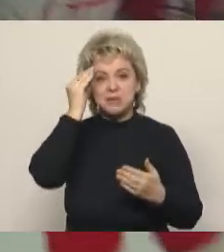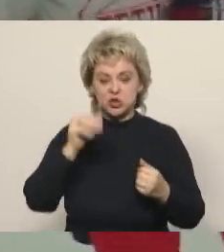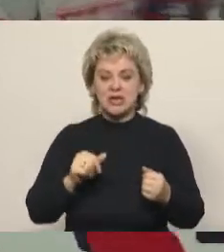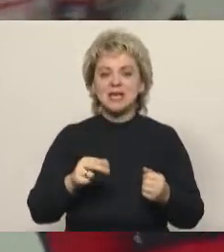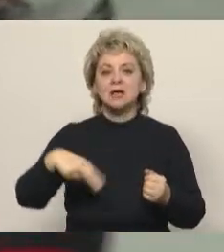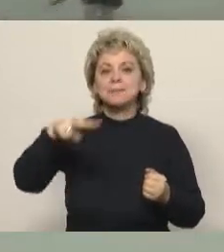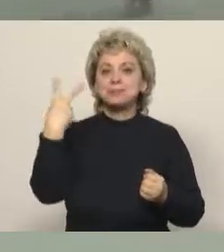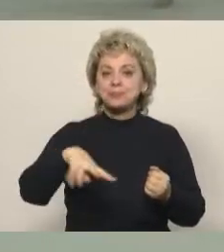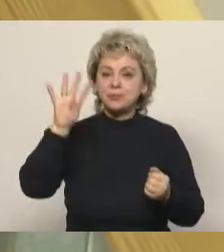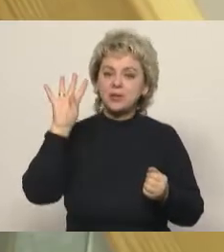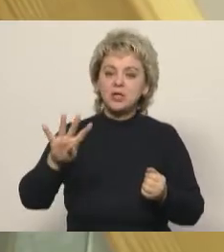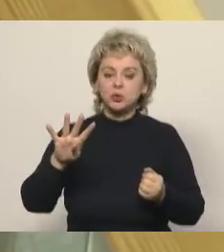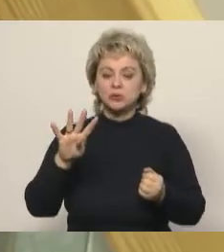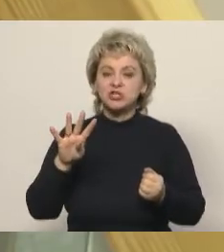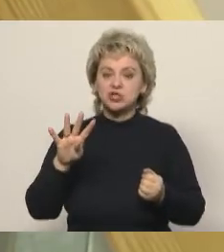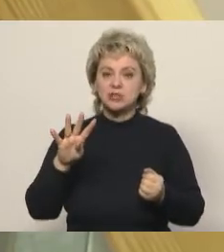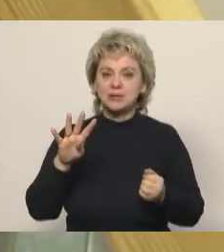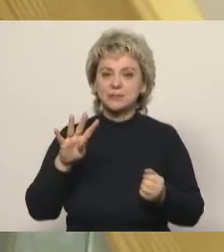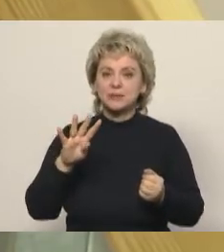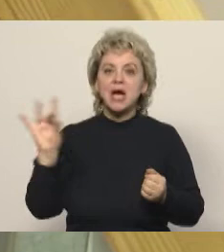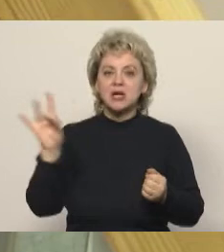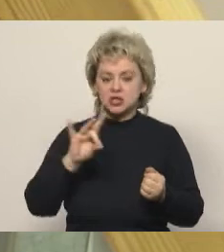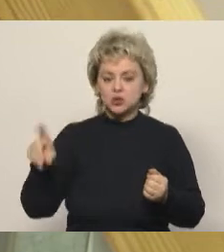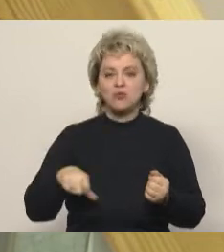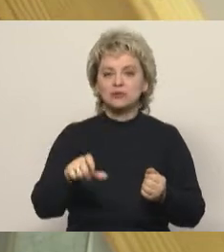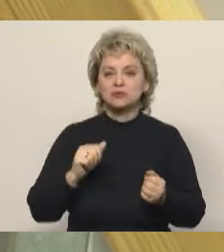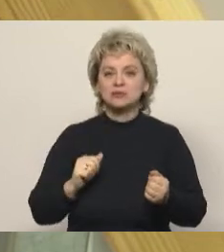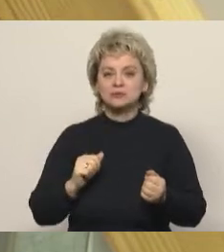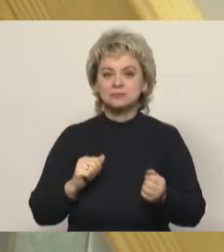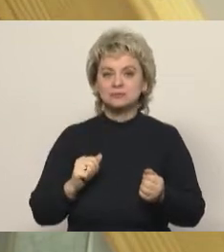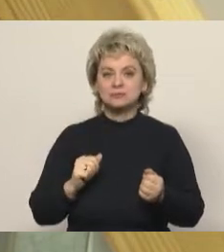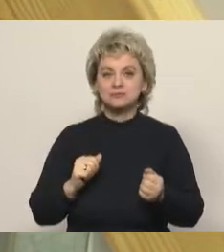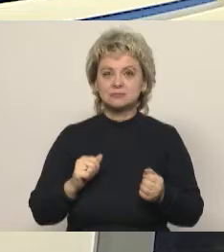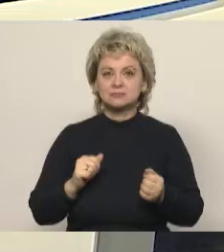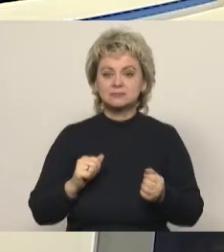впечатлениями. Роман Саганов, Анатолий Рашевский, Дон-24, Ростов-на-Дону.